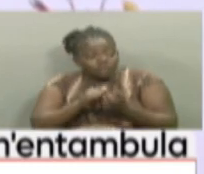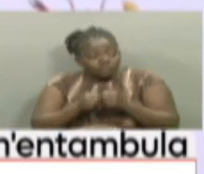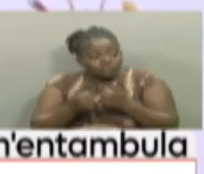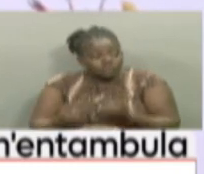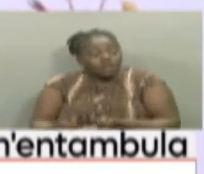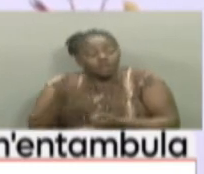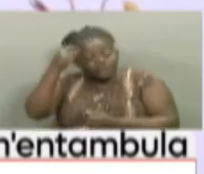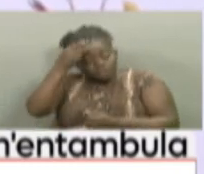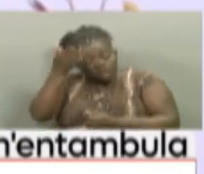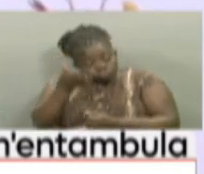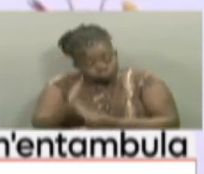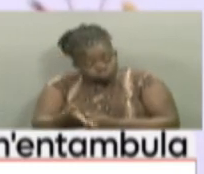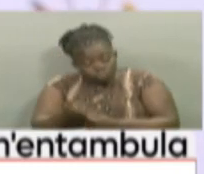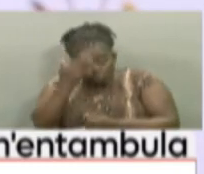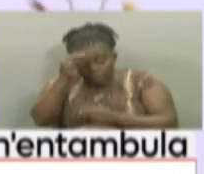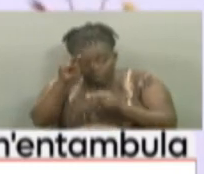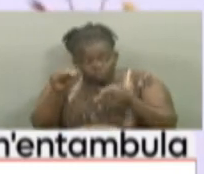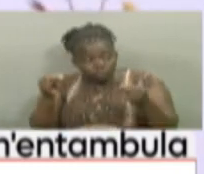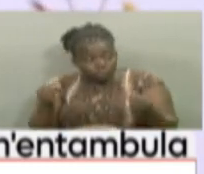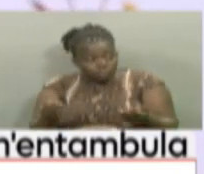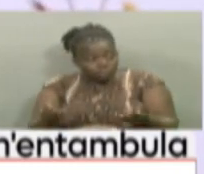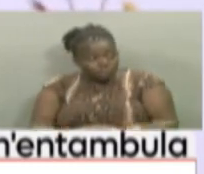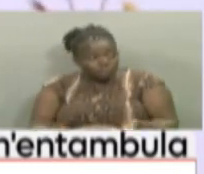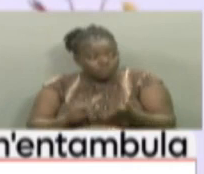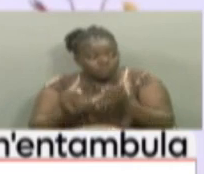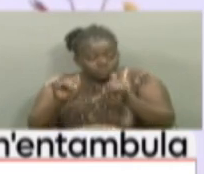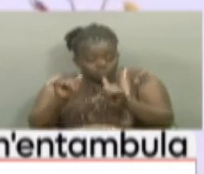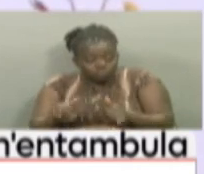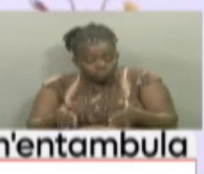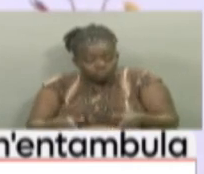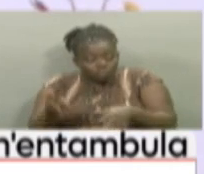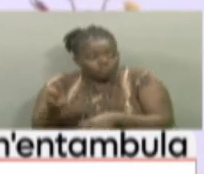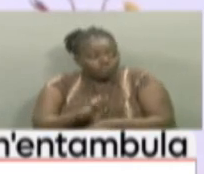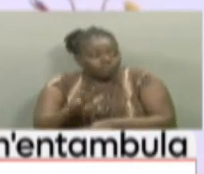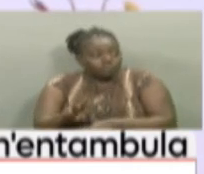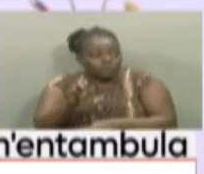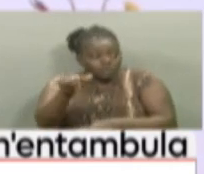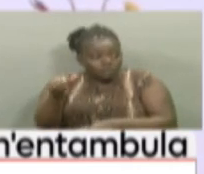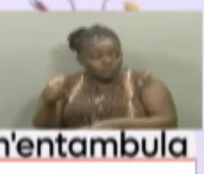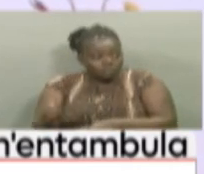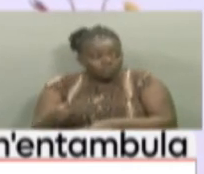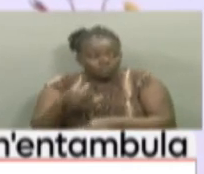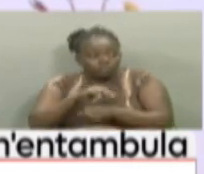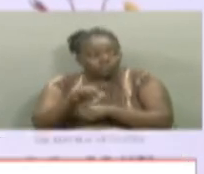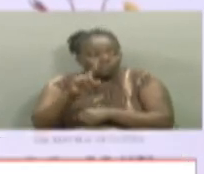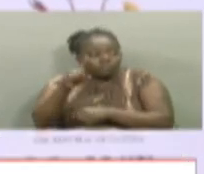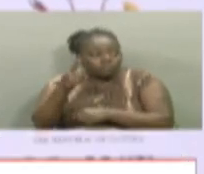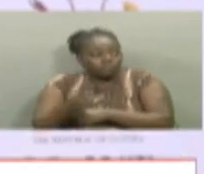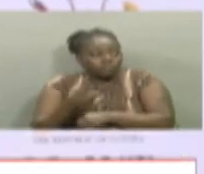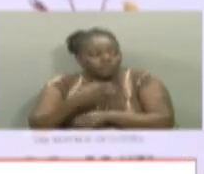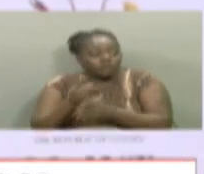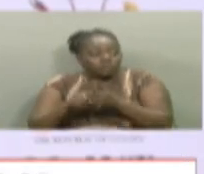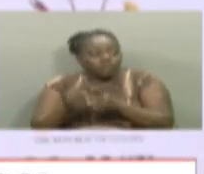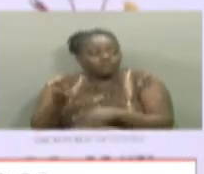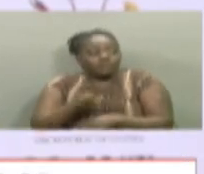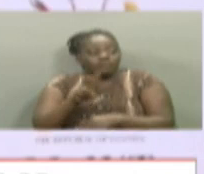amagezi tubalina lwaki kati enguudo zaffe teziwangaala nnyo ng'ate bali abaazikola okusooka tebali na tekinologi